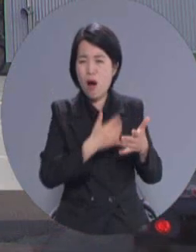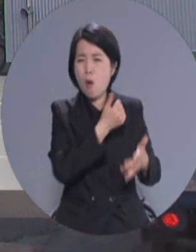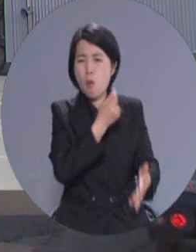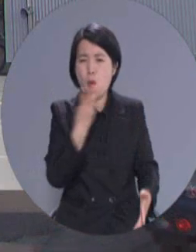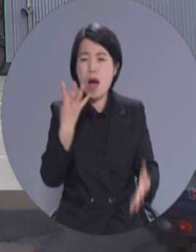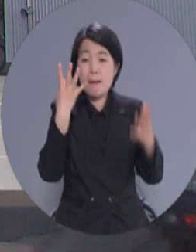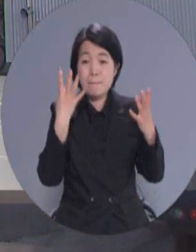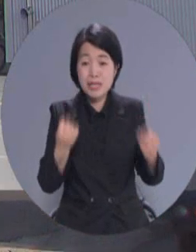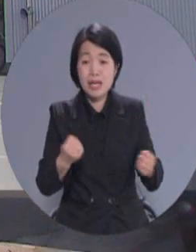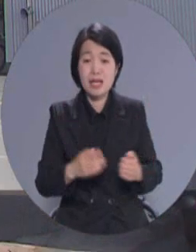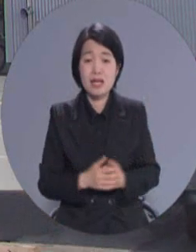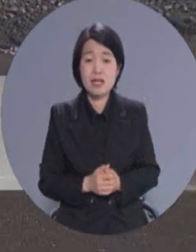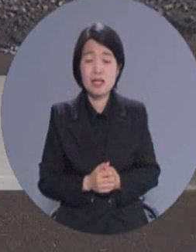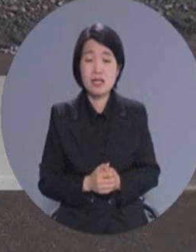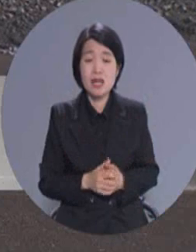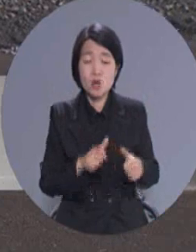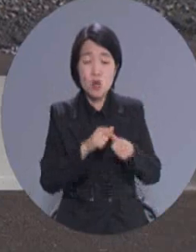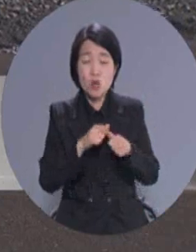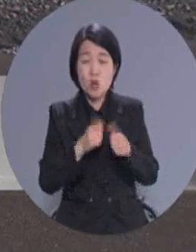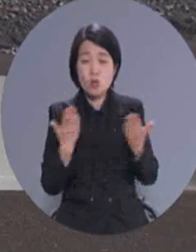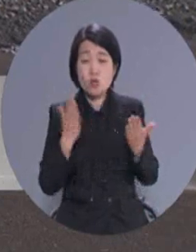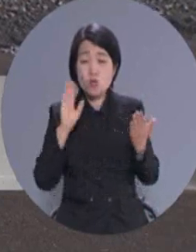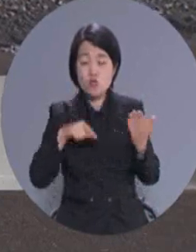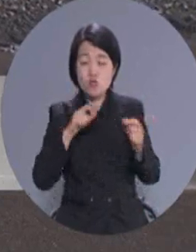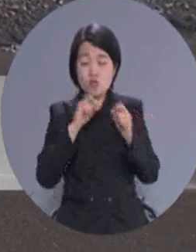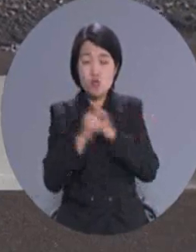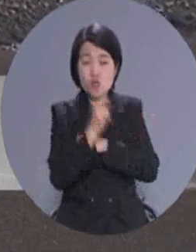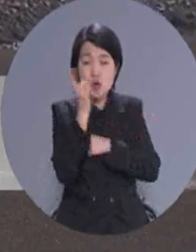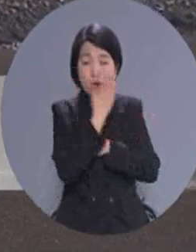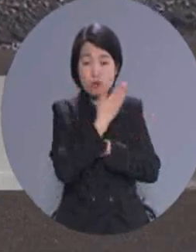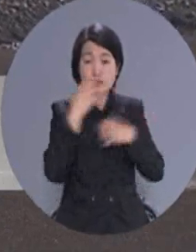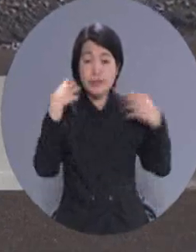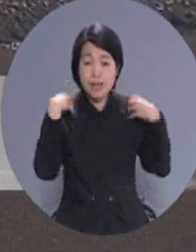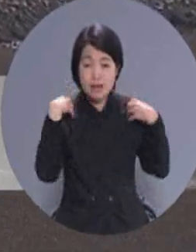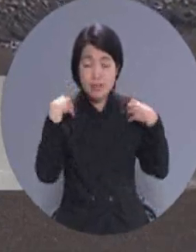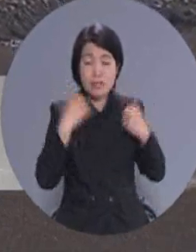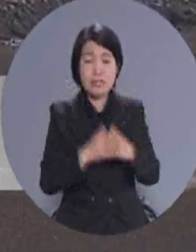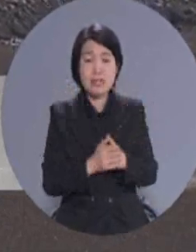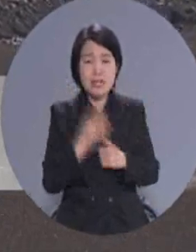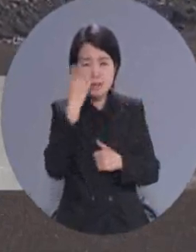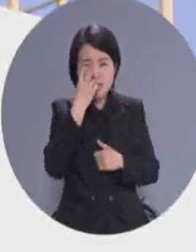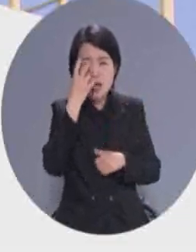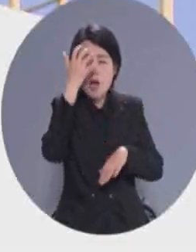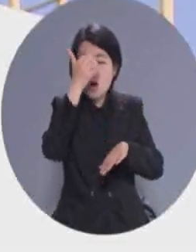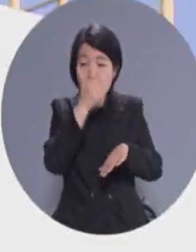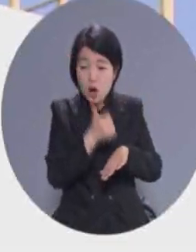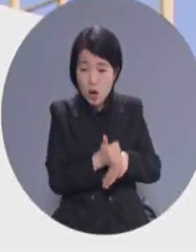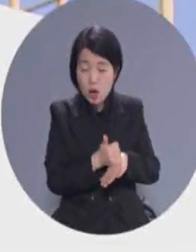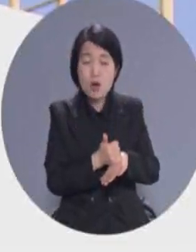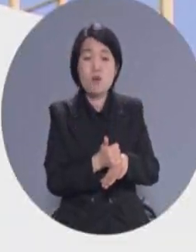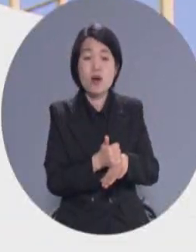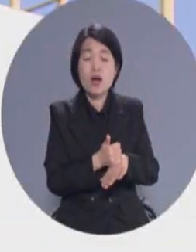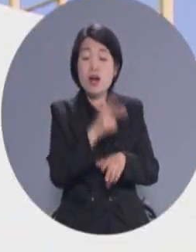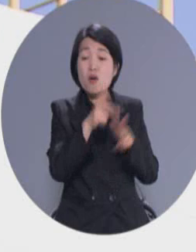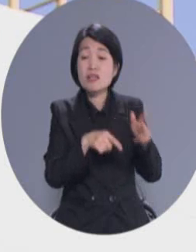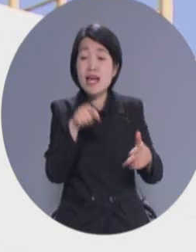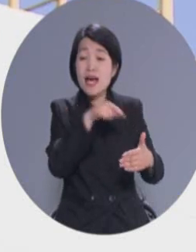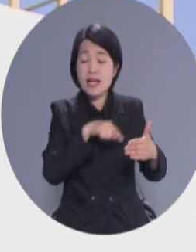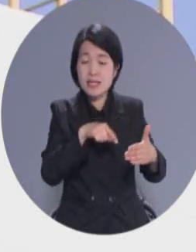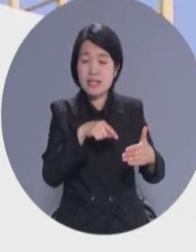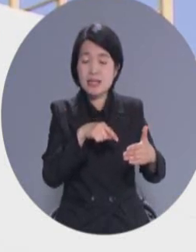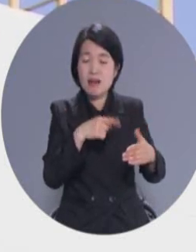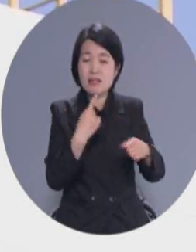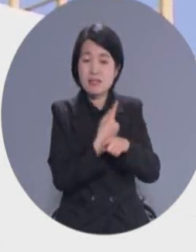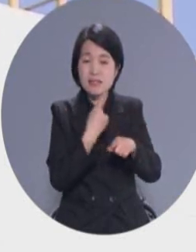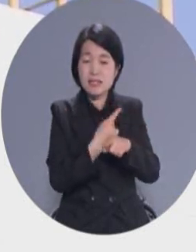적발됐습니다. 고용노동부 여수지청이 해당 공장을 대상으로 기획감독을 실시한 결과 시정명령